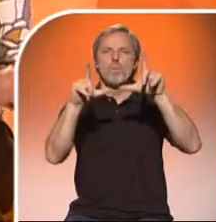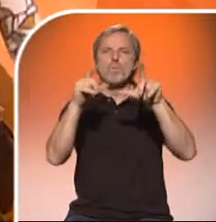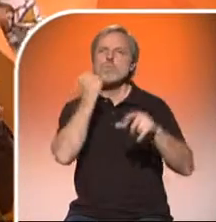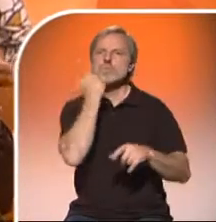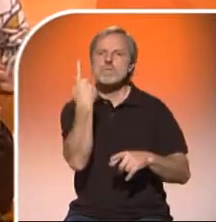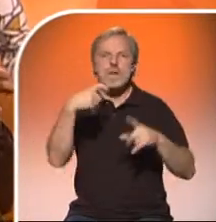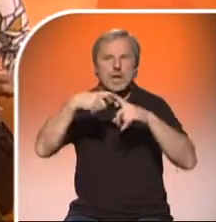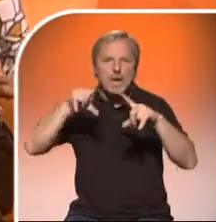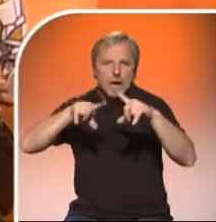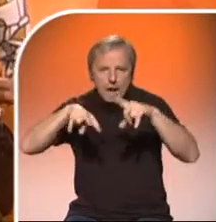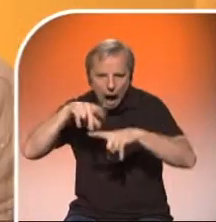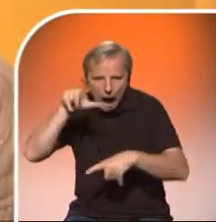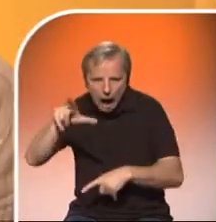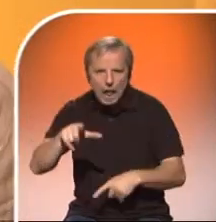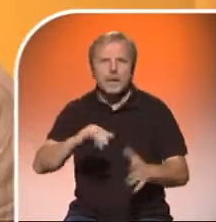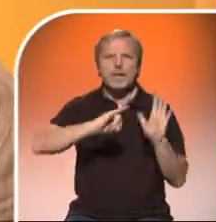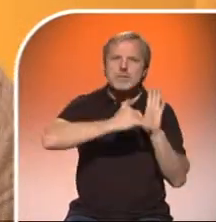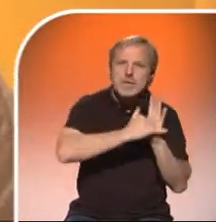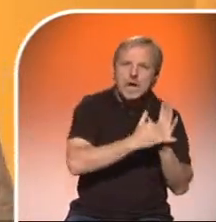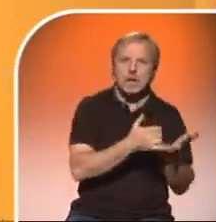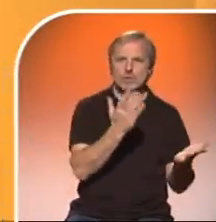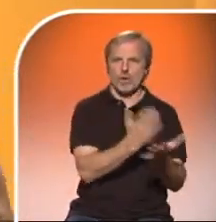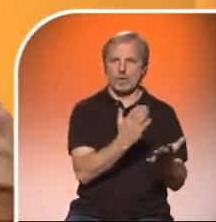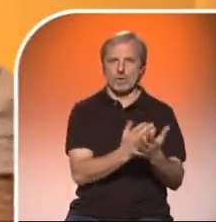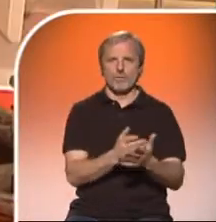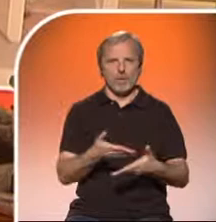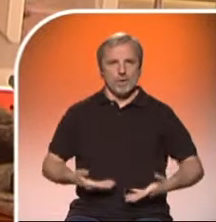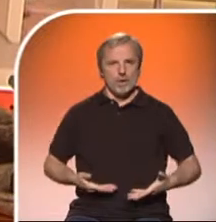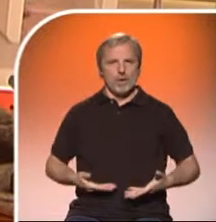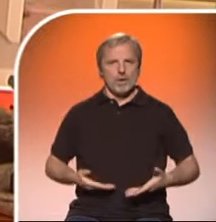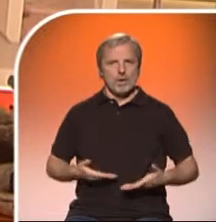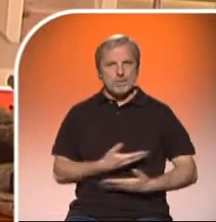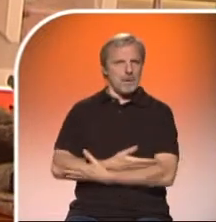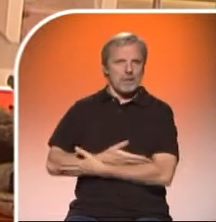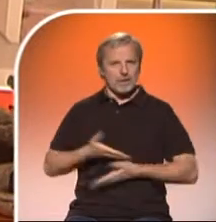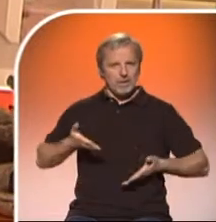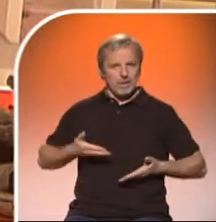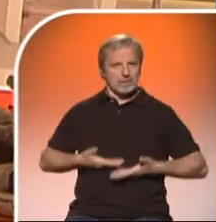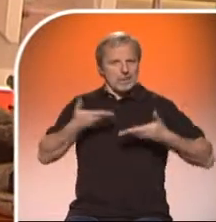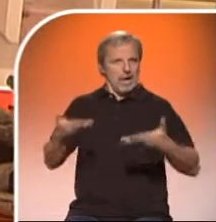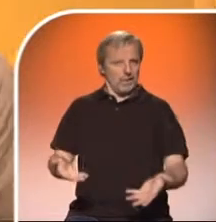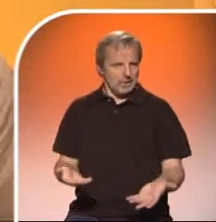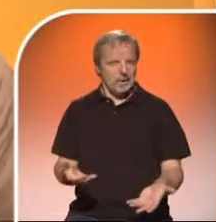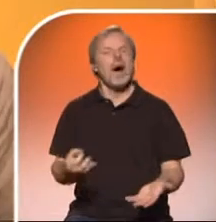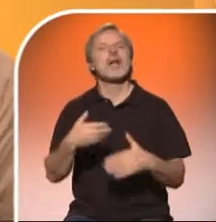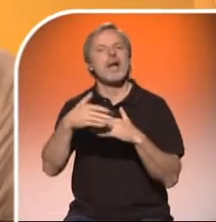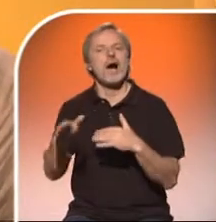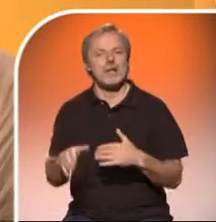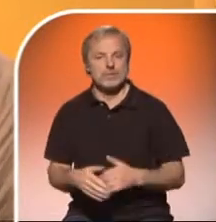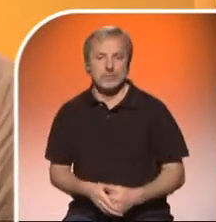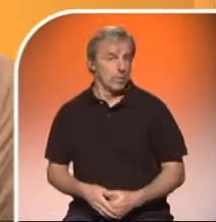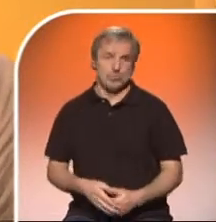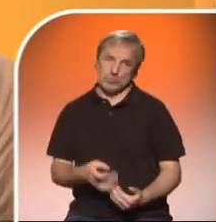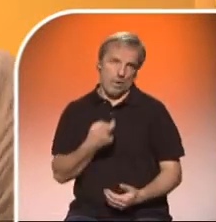světě, další dítě normální na světě, co bude dál, kam míří Petr Kolář? Já bych byl strašně rád, kdybych mohl dělat tu práci, kterou